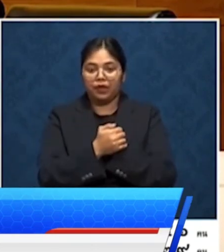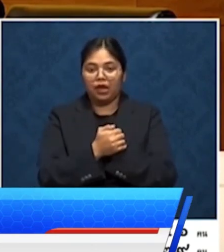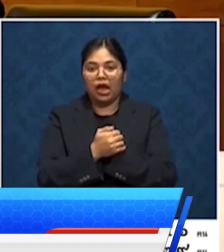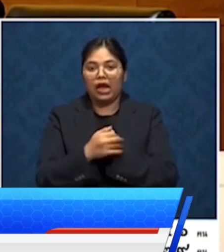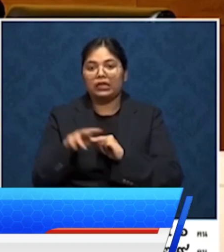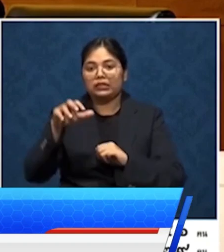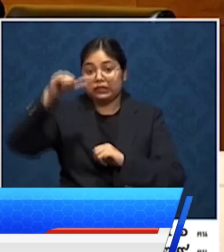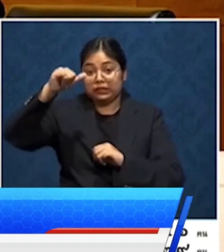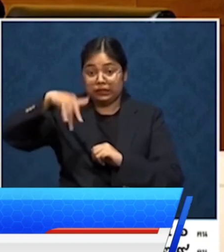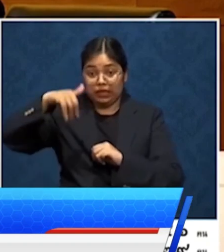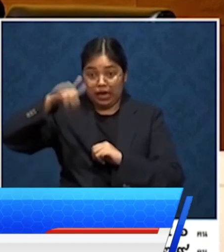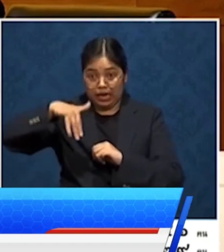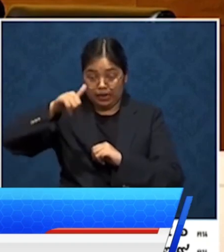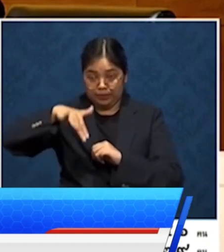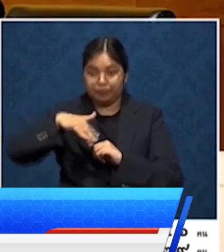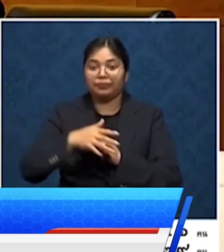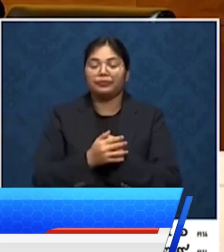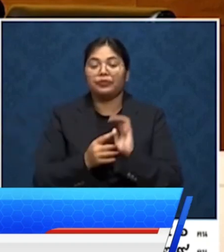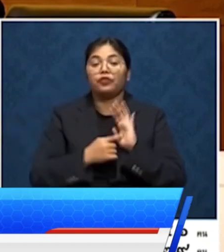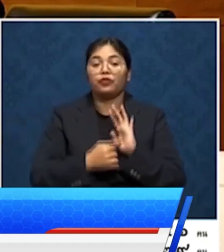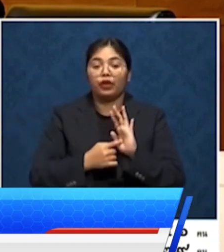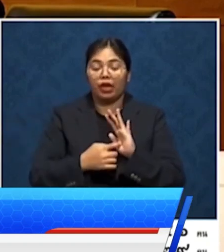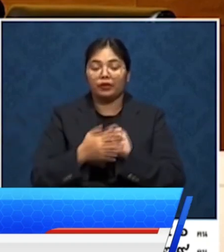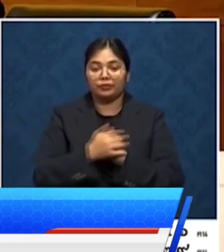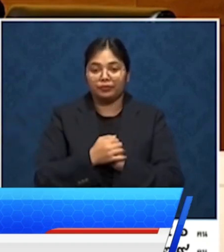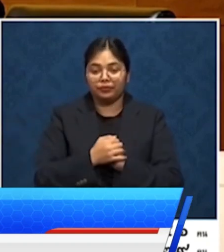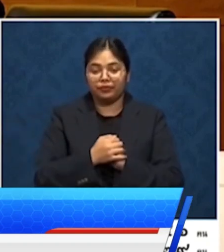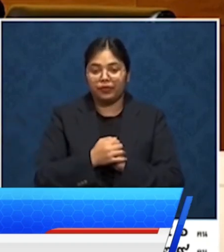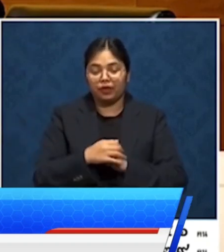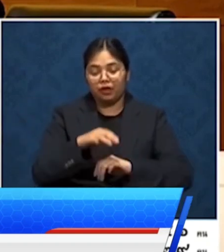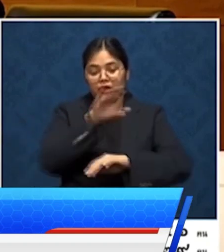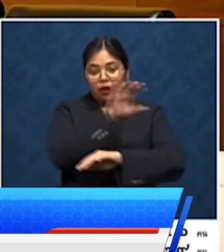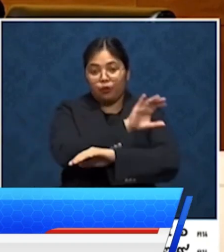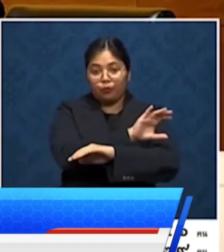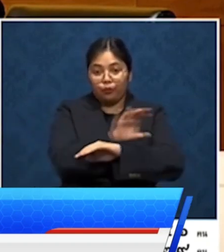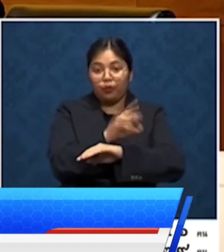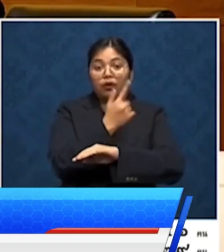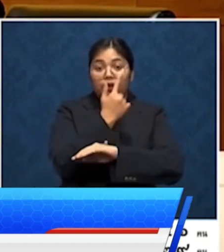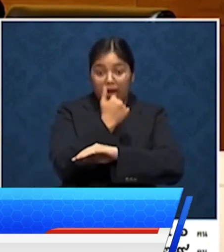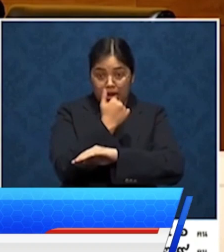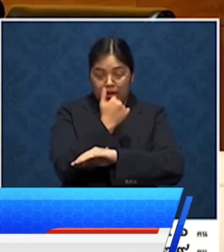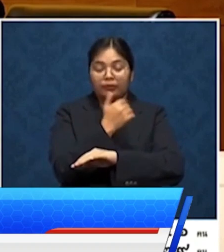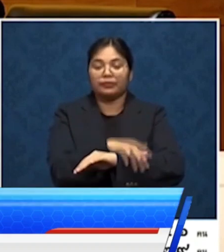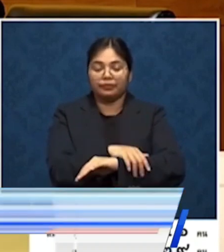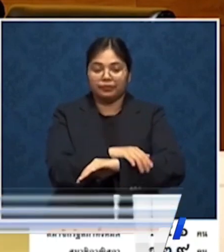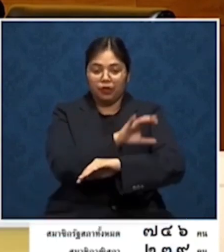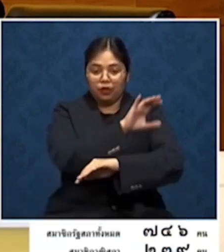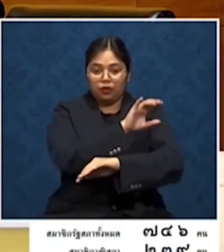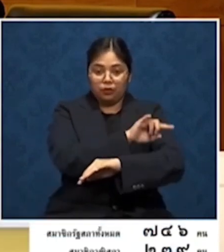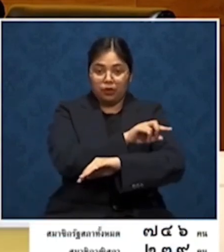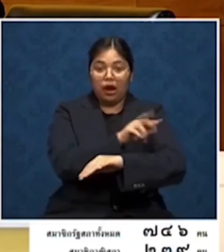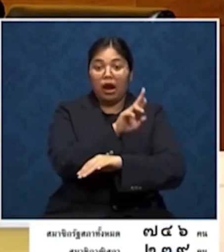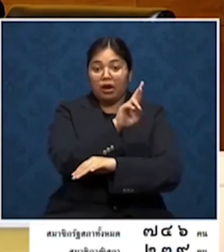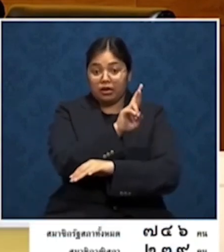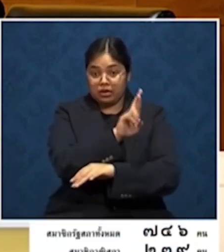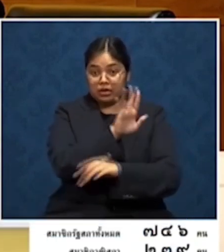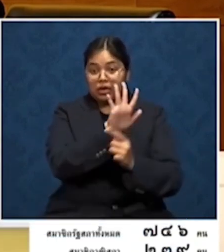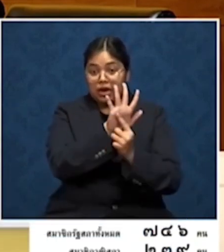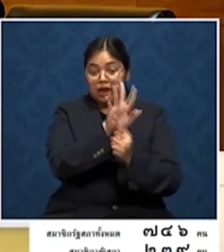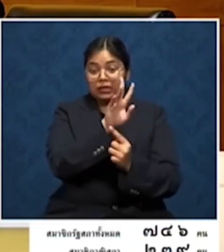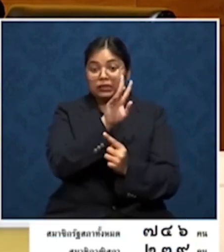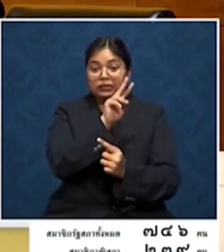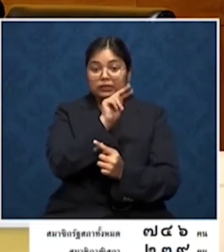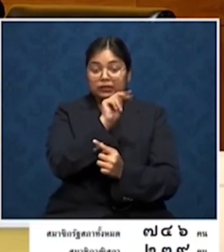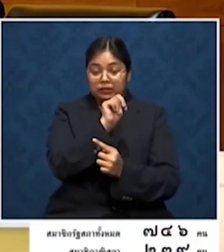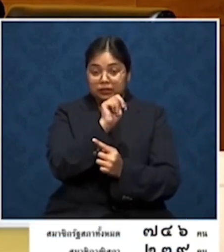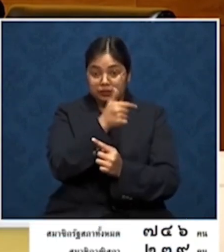ยามสะแวรท่านสามารถนั่งรถไฟ้าสายสีแดง จากสถานิรัสิทธ